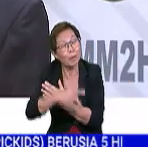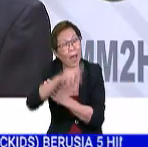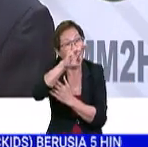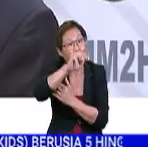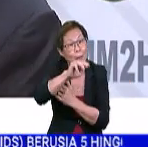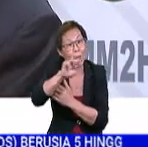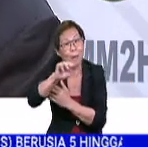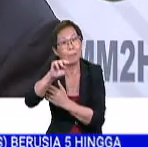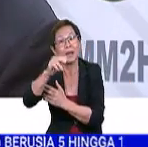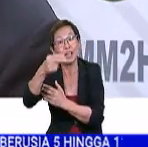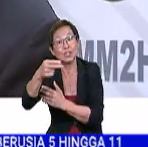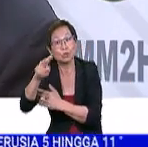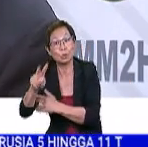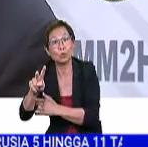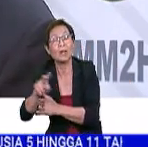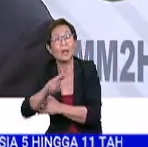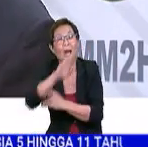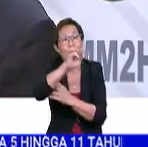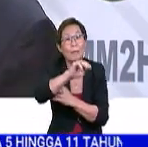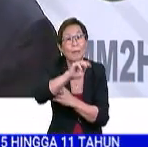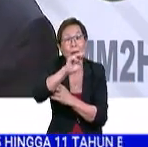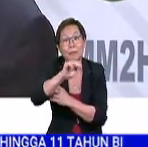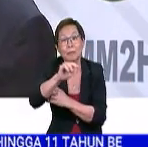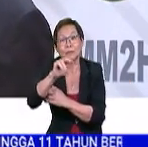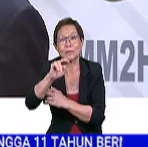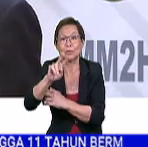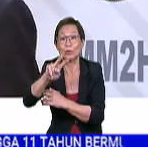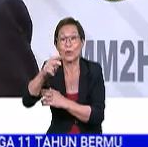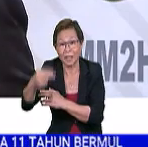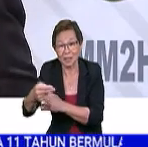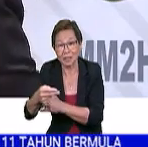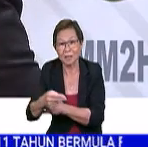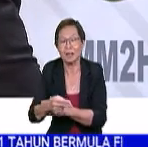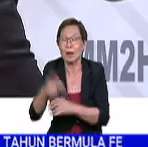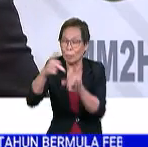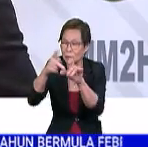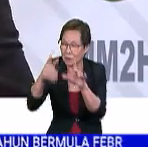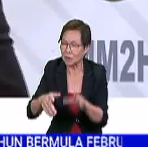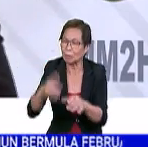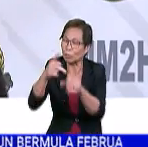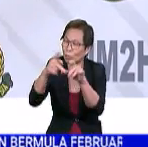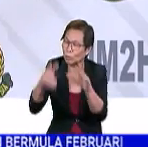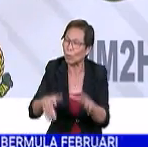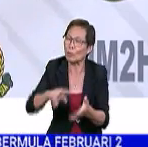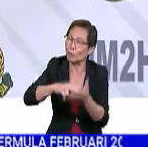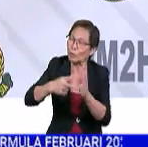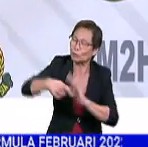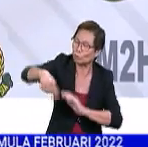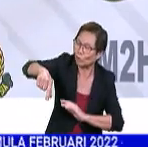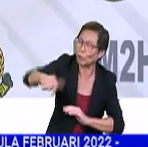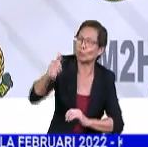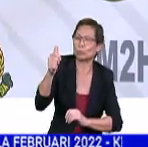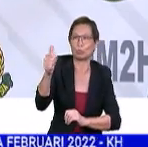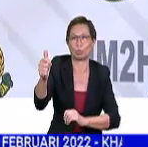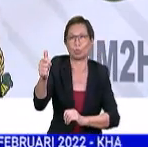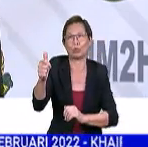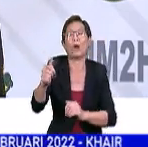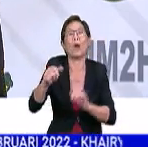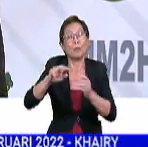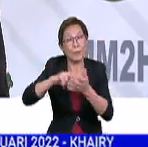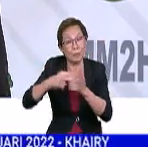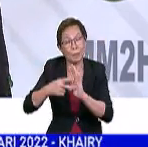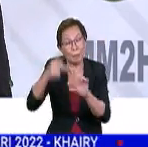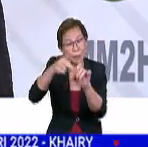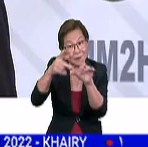dari segi menjemput peserta-peserta yang berkualiti. Kualiti maknanya mereka yang